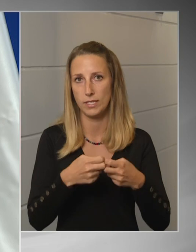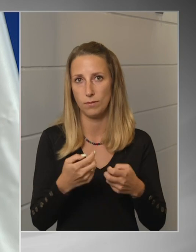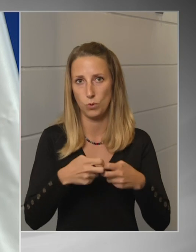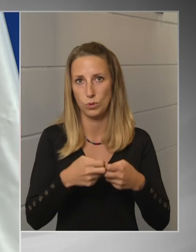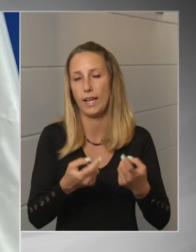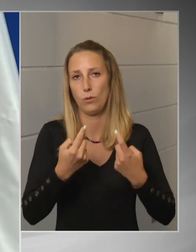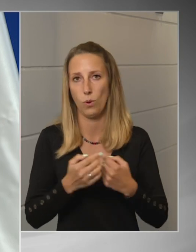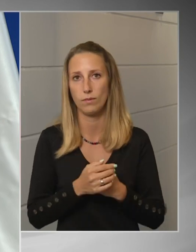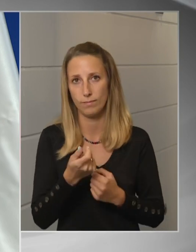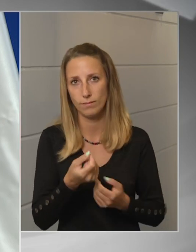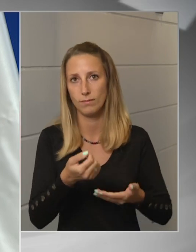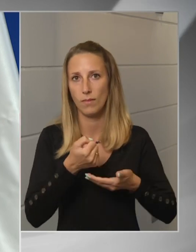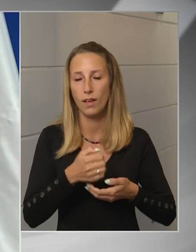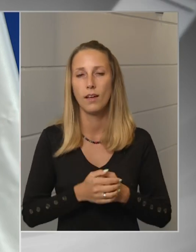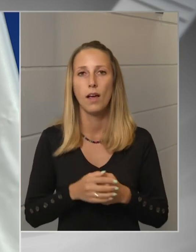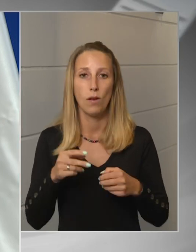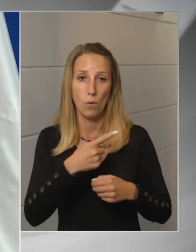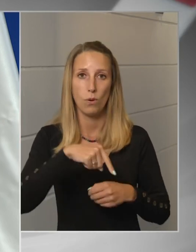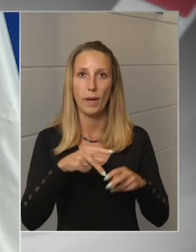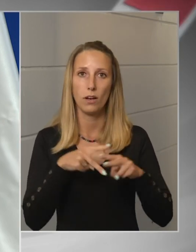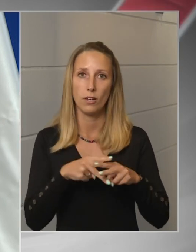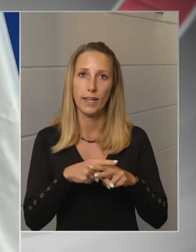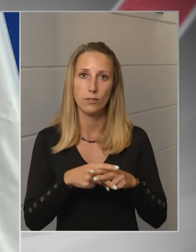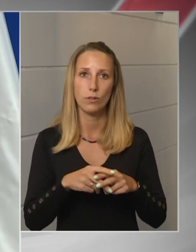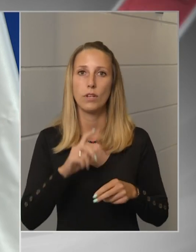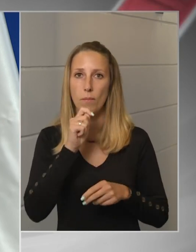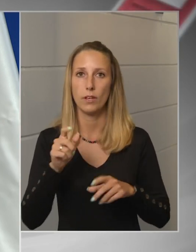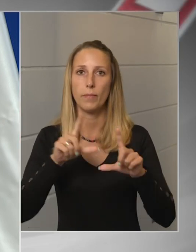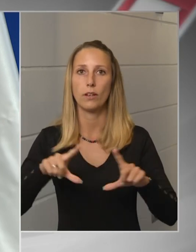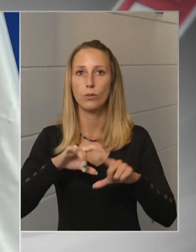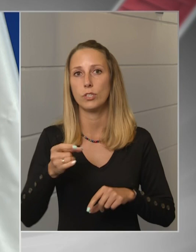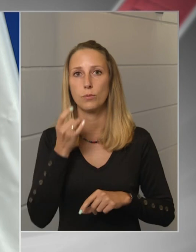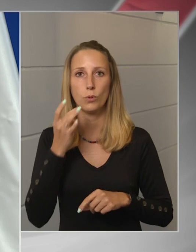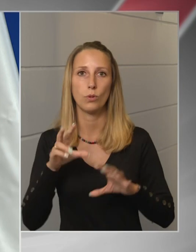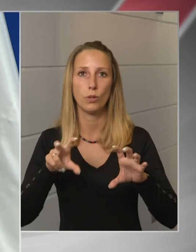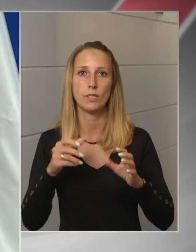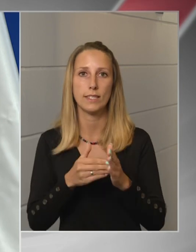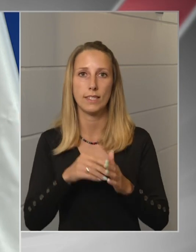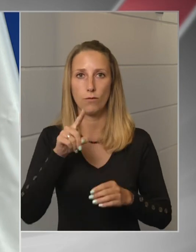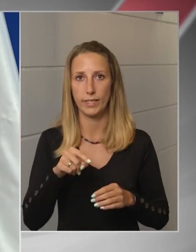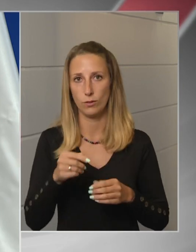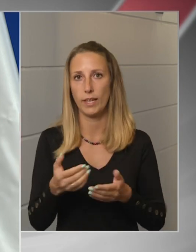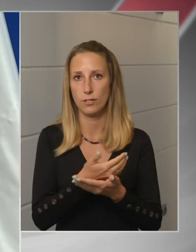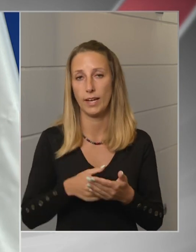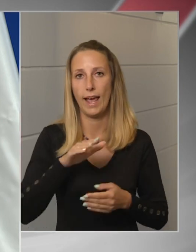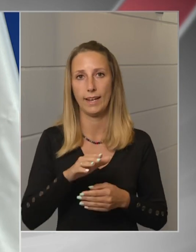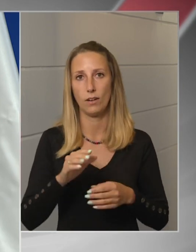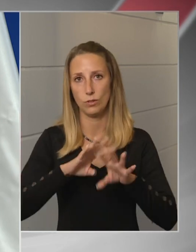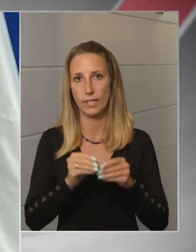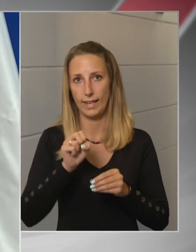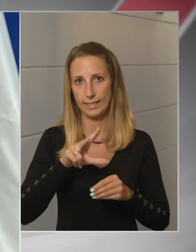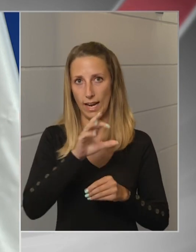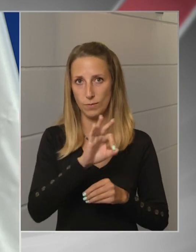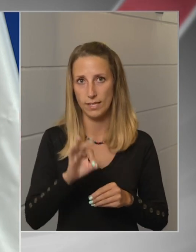hogy ne akadályozzák azt, hogy a magyar pedagógusok is bruttó 800 ezer forintot keresessenek, és ennek az összegnek 13 százalékát Brüsszel